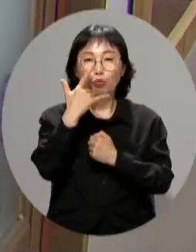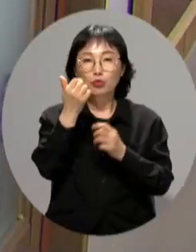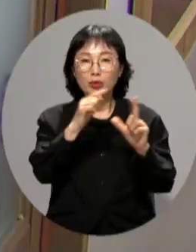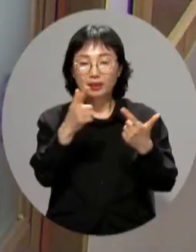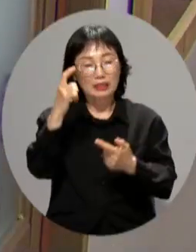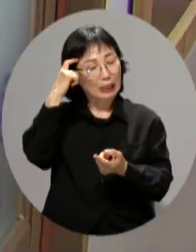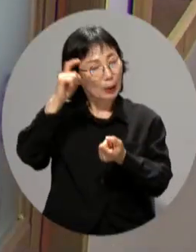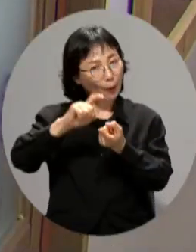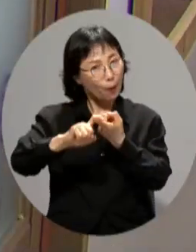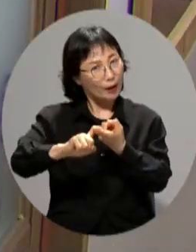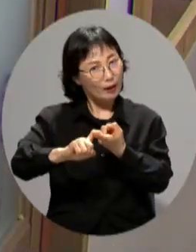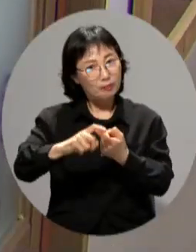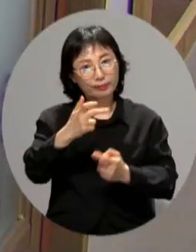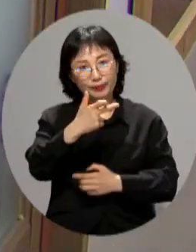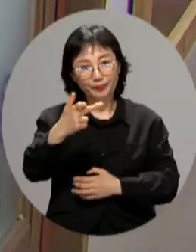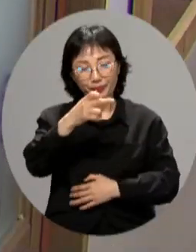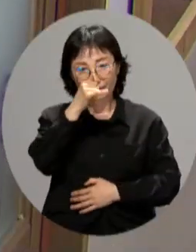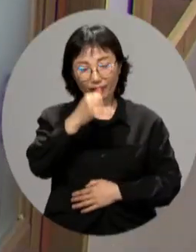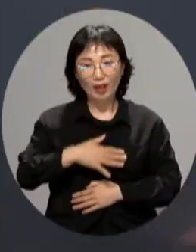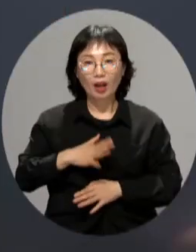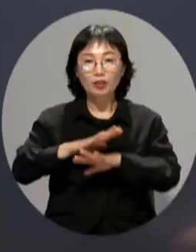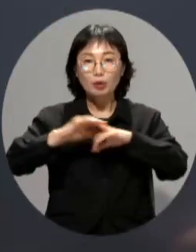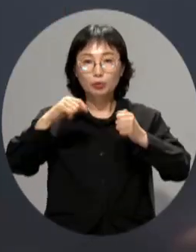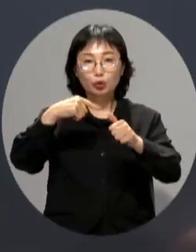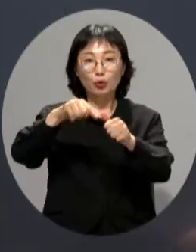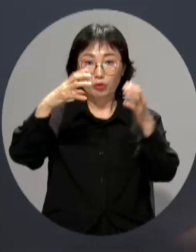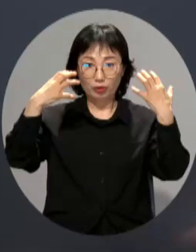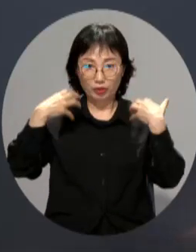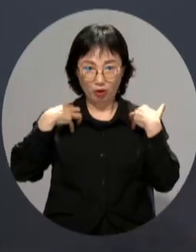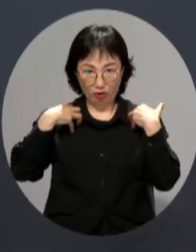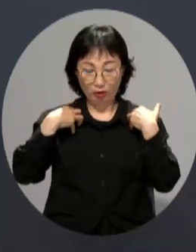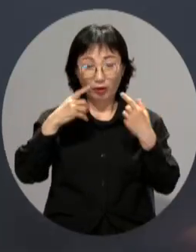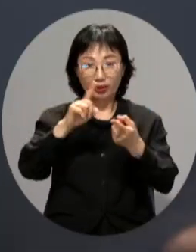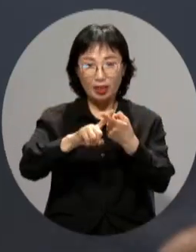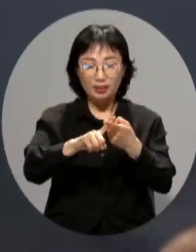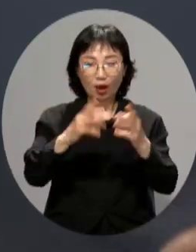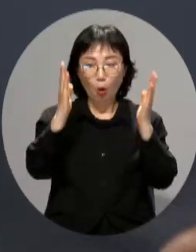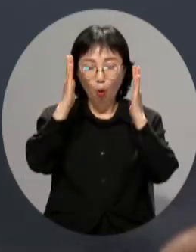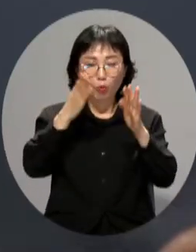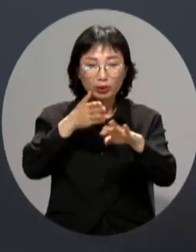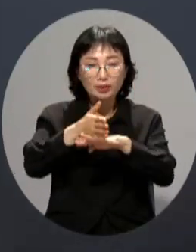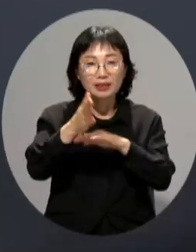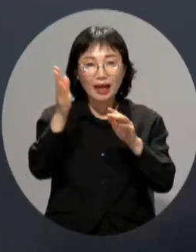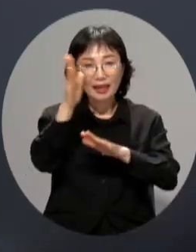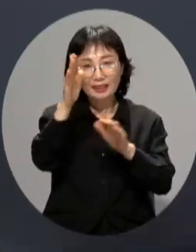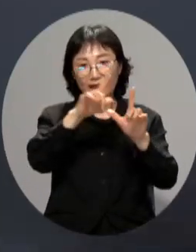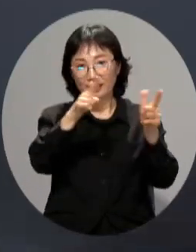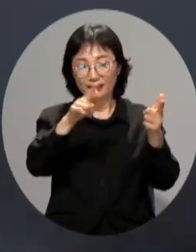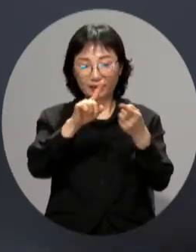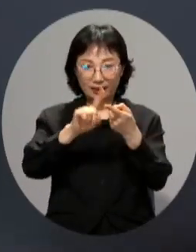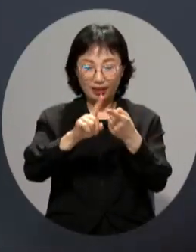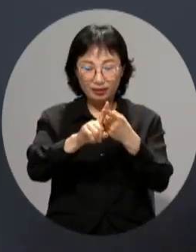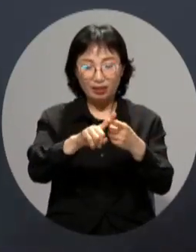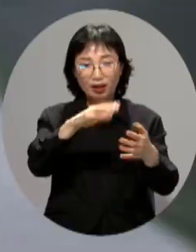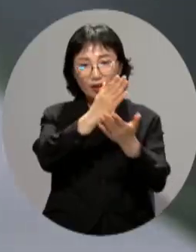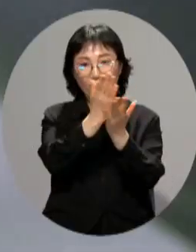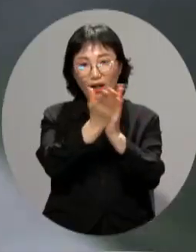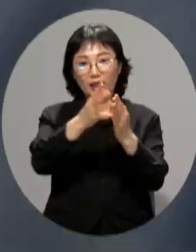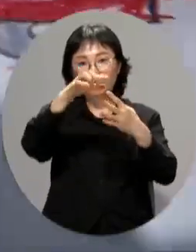관심이 요구됩니다. 전북교육청은 학습 더딘 학생을 대상으로 다양한 지원 프로그램도